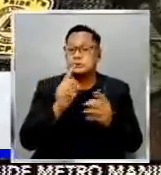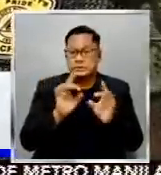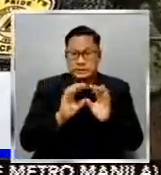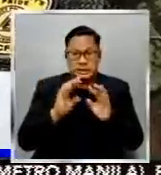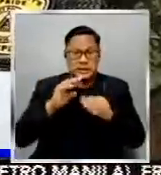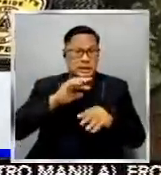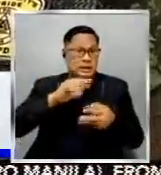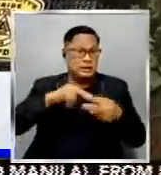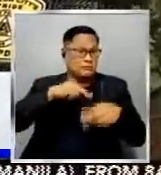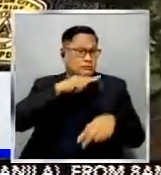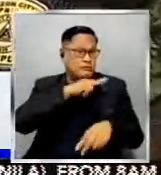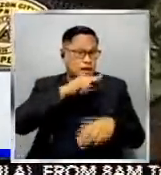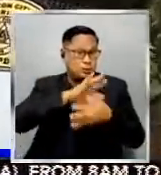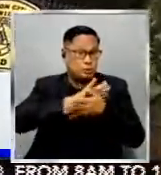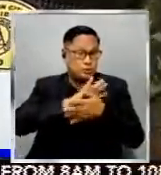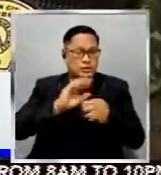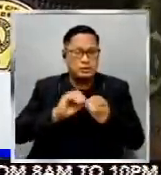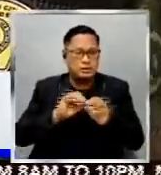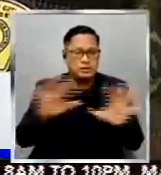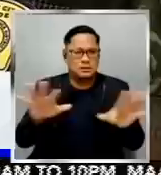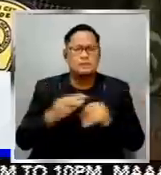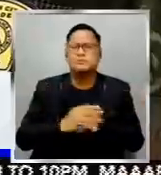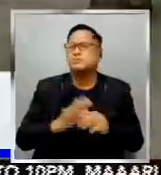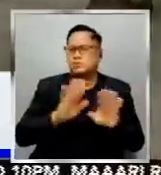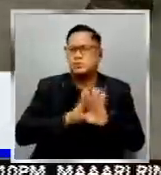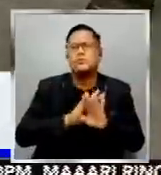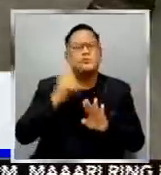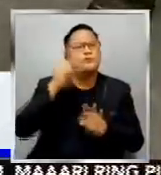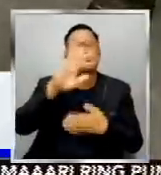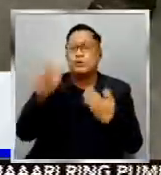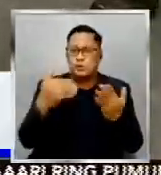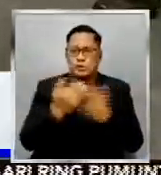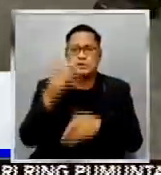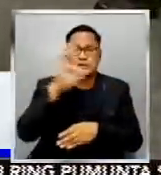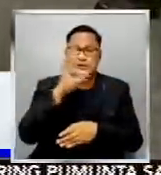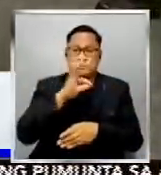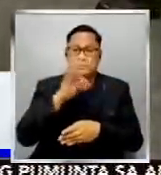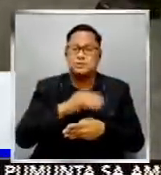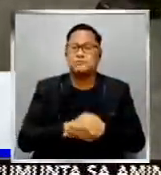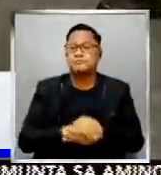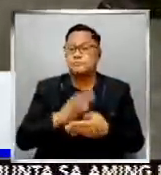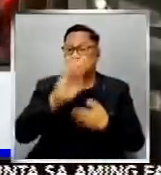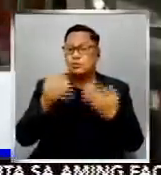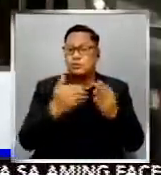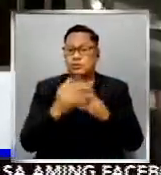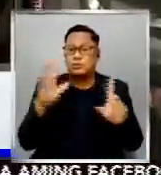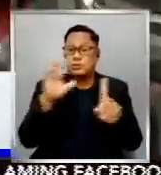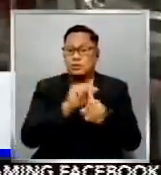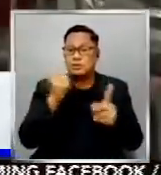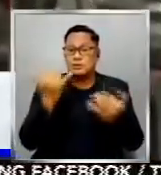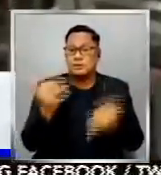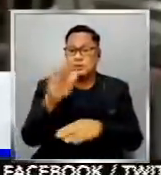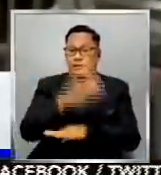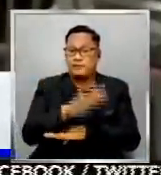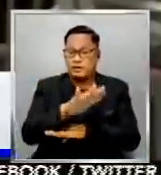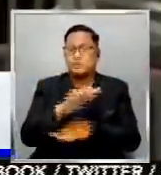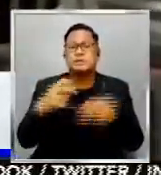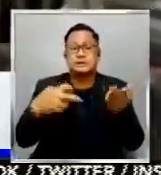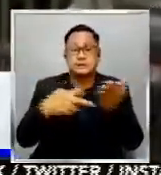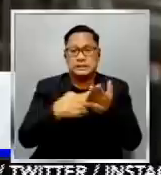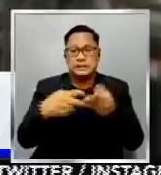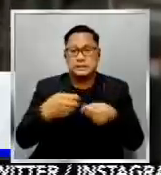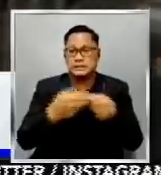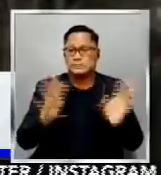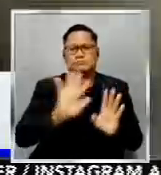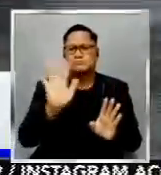kaya kailangan na rin po, para din naman po sa lahat na Pilipino to. Lahat ng nahuli ng mga pulis ngayong hapon, tiniketa na lang at hindi na dinala sa presinto